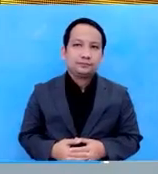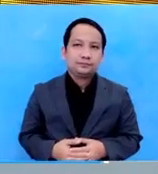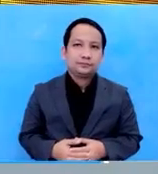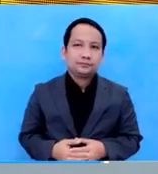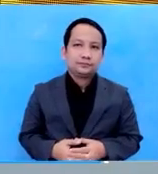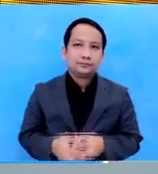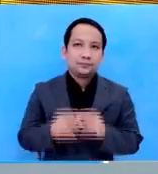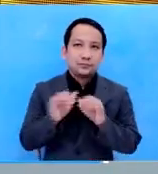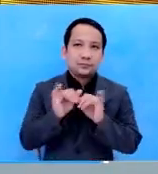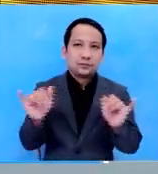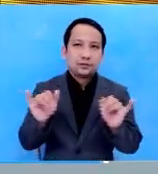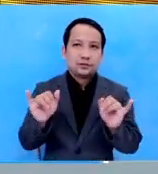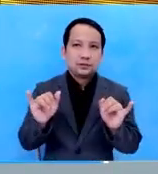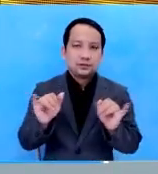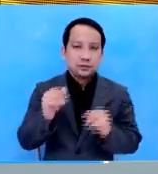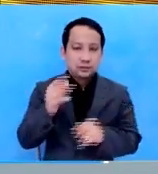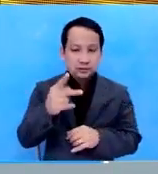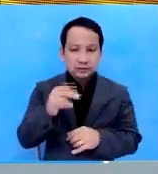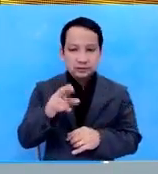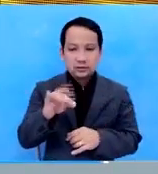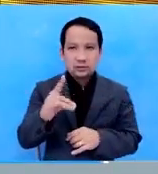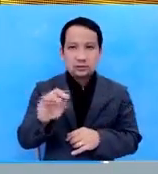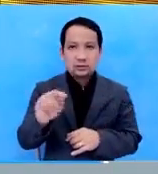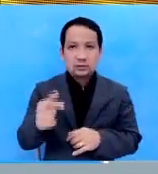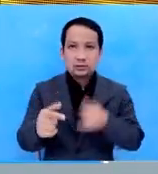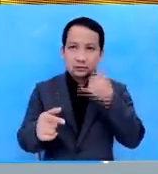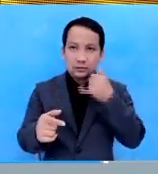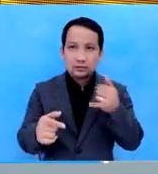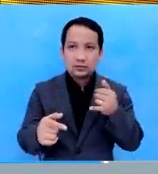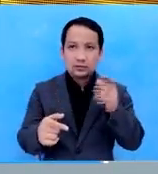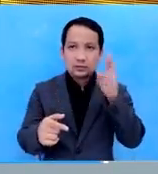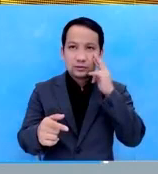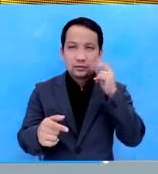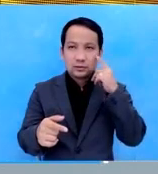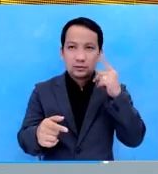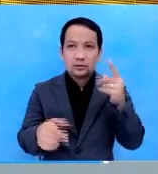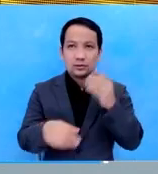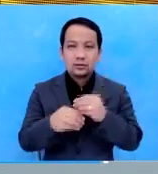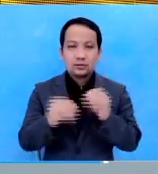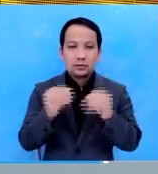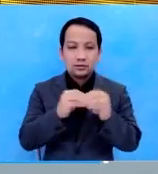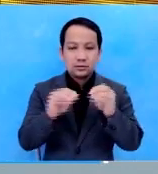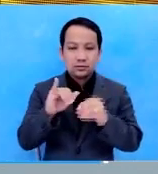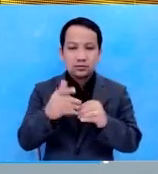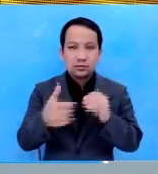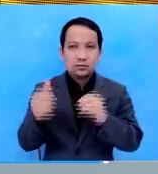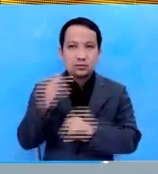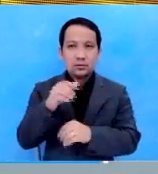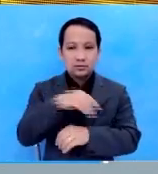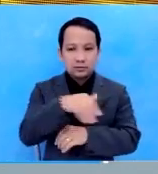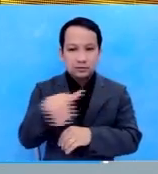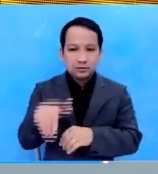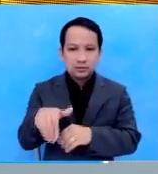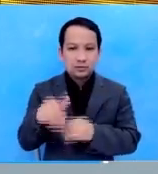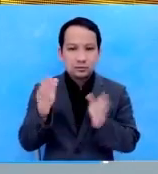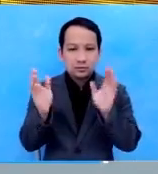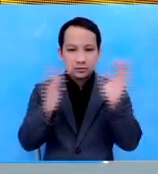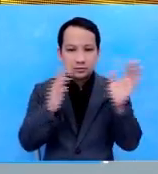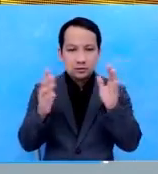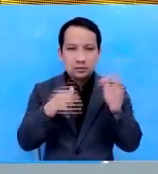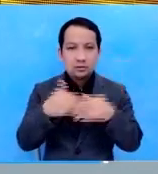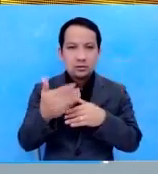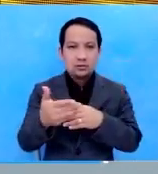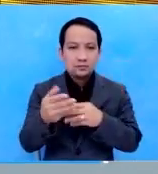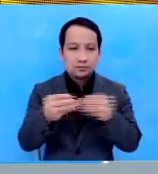rin ang bagyong Carding, makakausap natin sa linya ng telepono si Rueli Rapsing, Officer in Charge ng Cagayan Provincial Disaster Risk Reduction